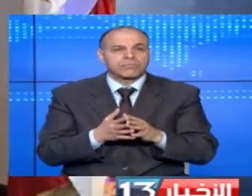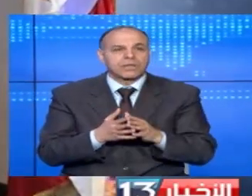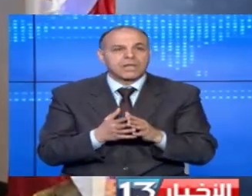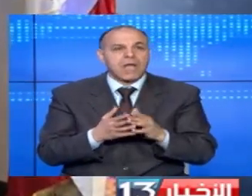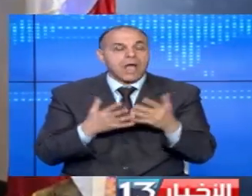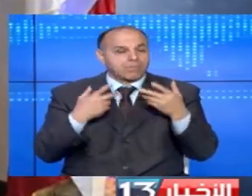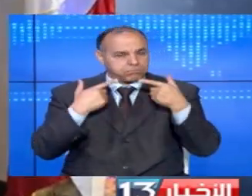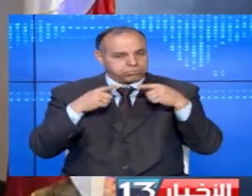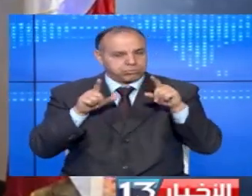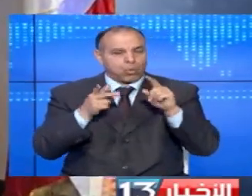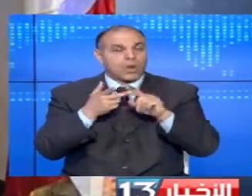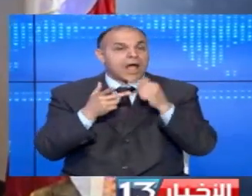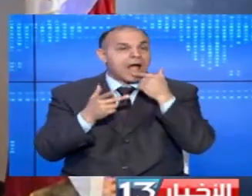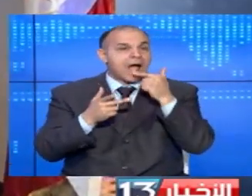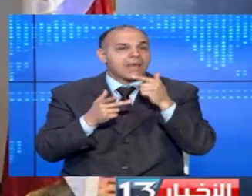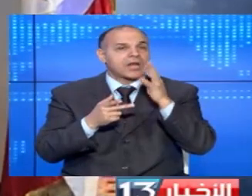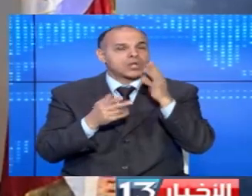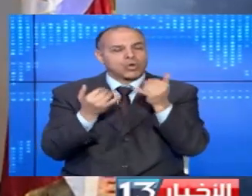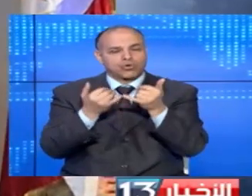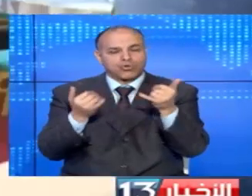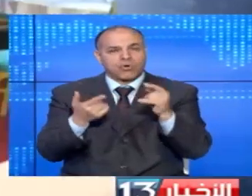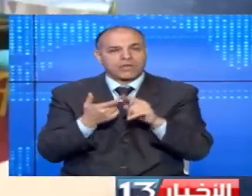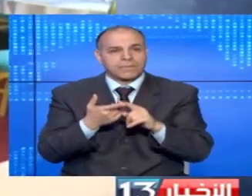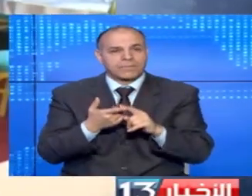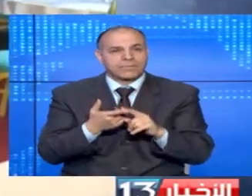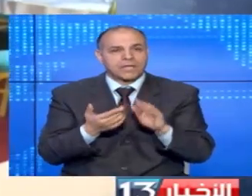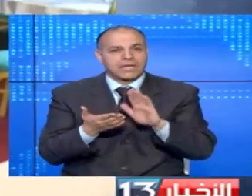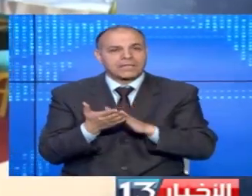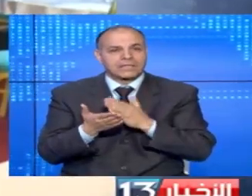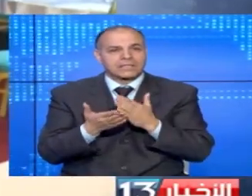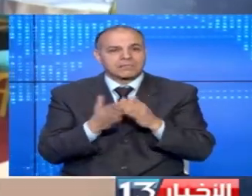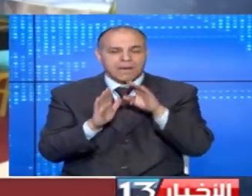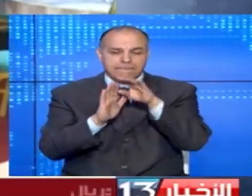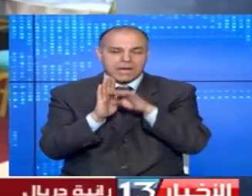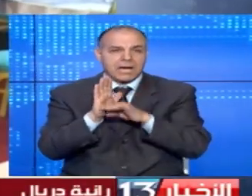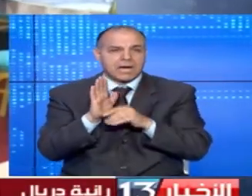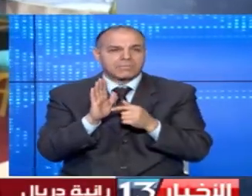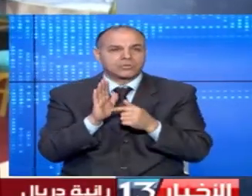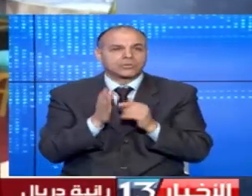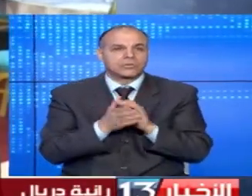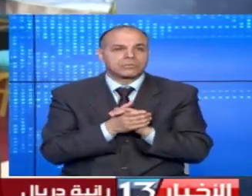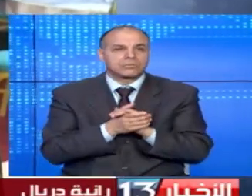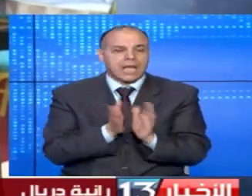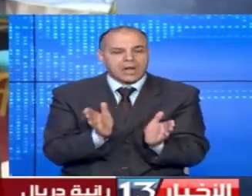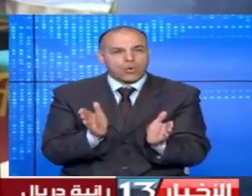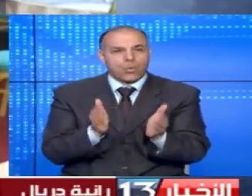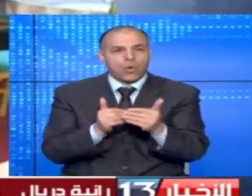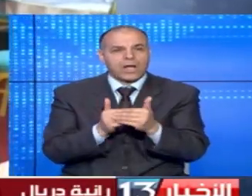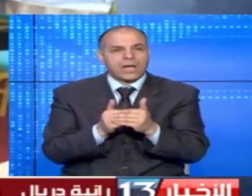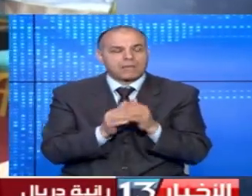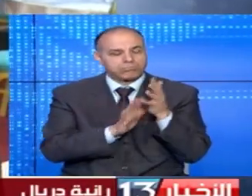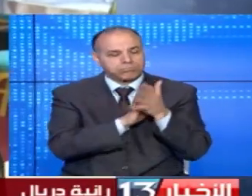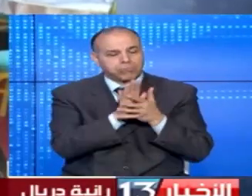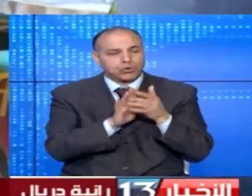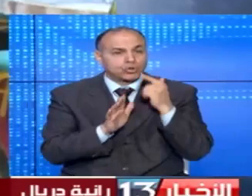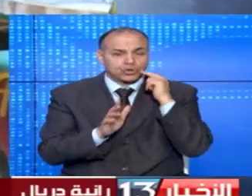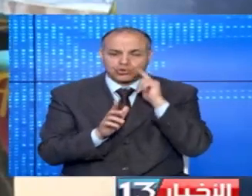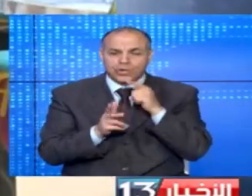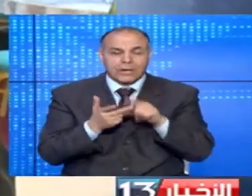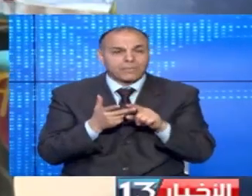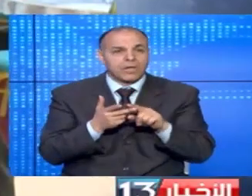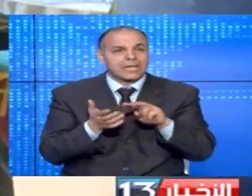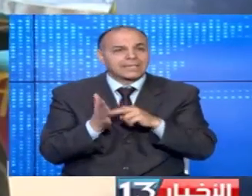الاعلان عنها خلال ندوه صحفيه ترجمه ال البرامج على وكاله بلغه الاشاره